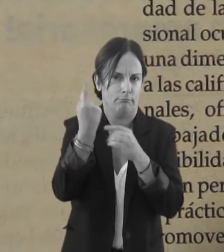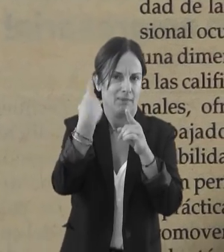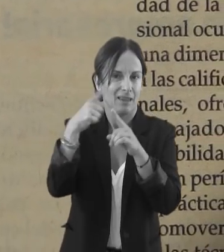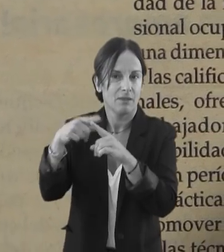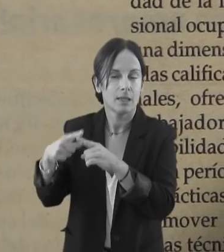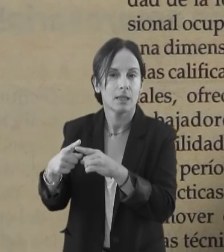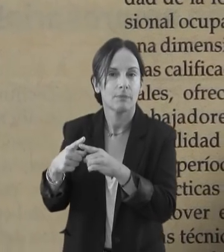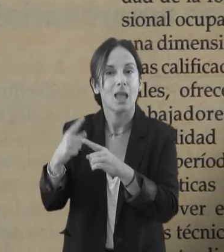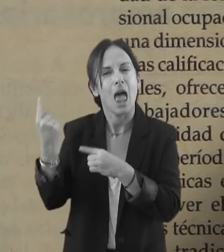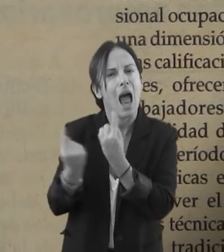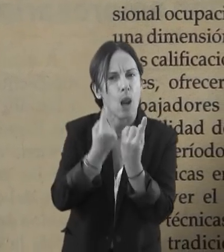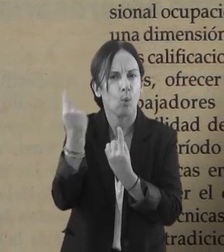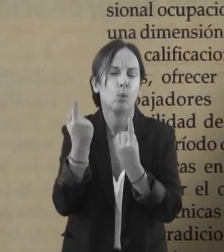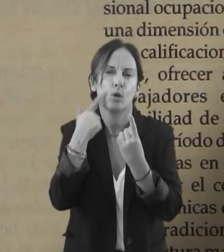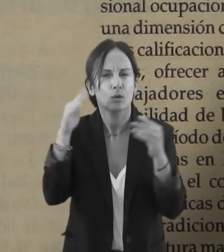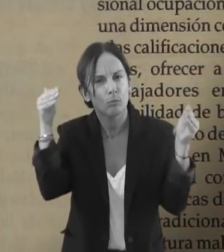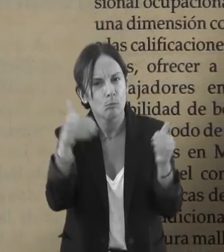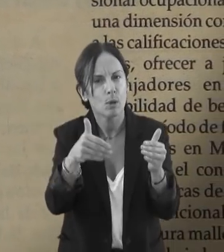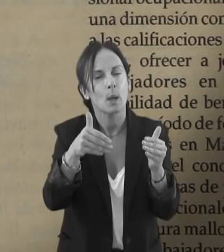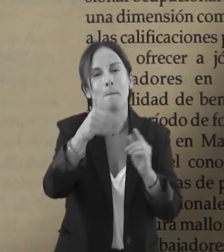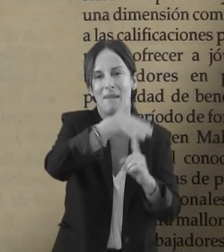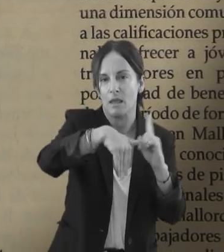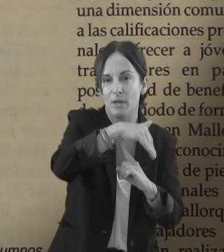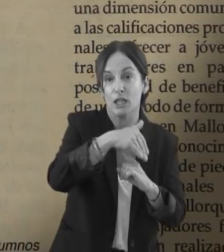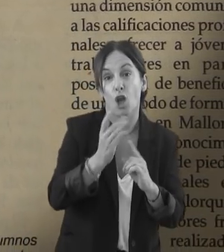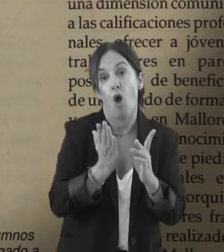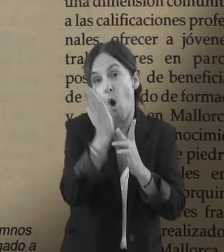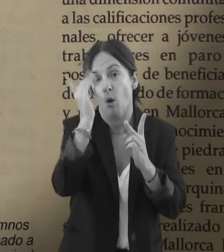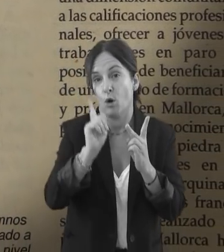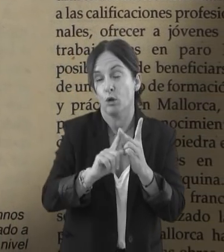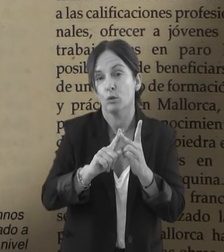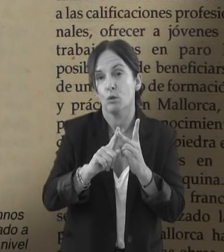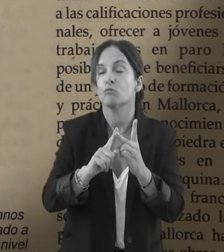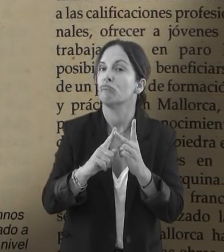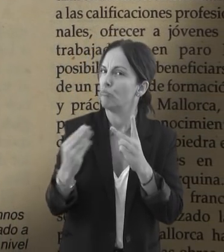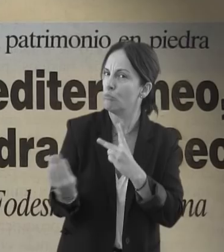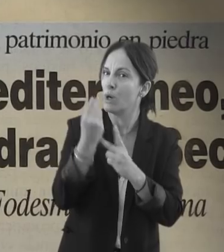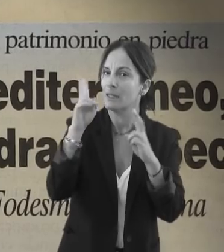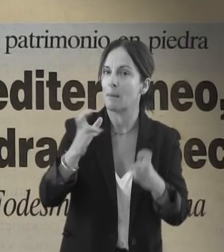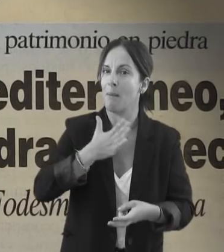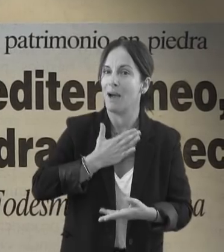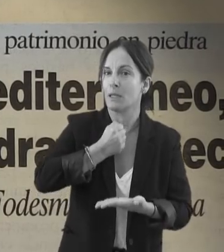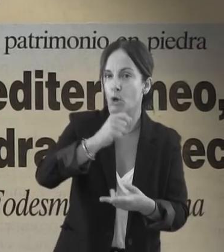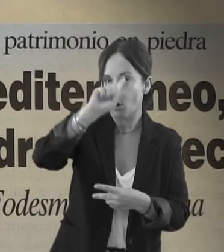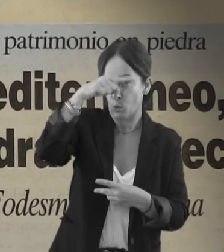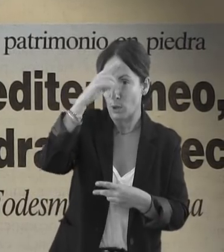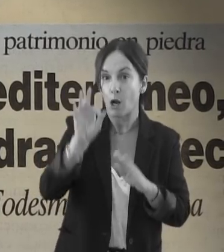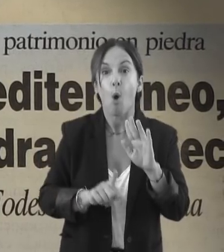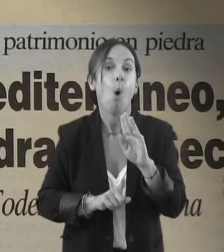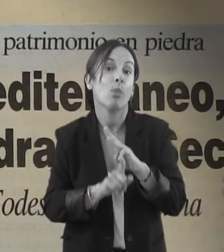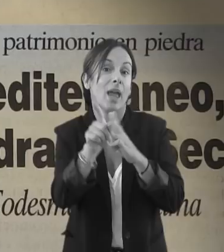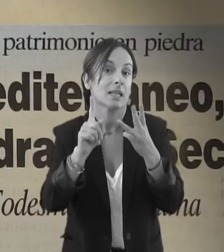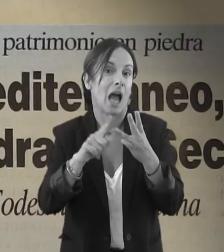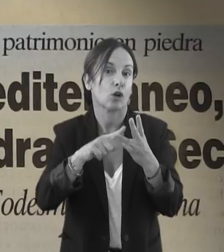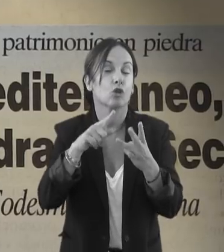amb experts i institucions interessades en el patrimoni de pedra en sec o que ja duien uns anys de recerca i